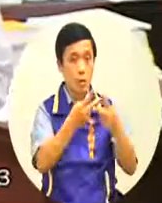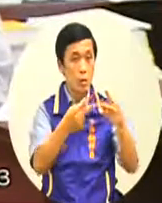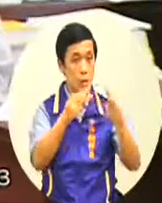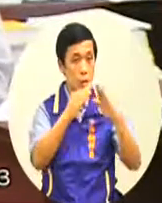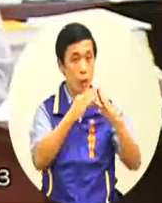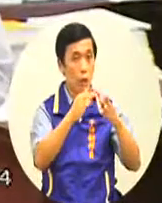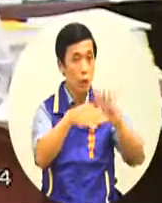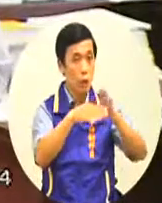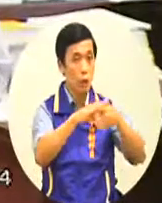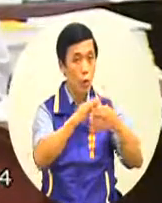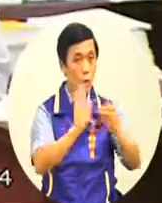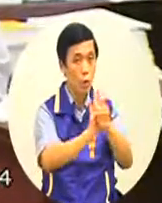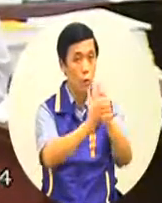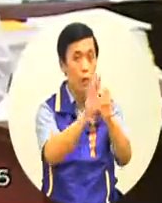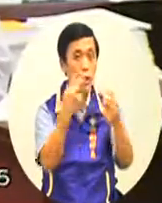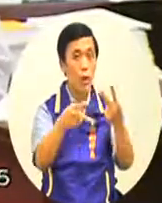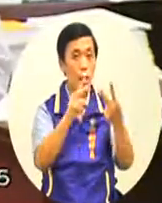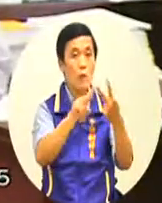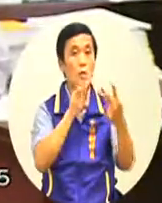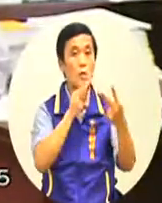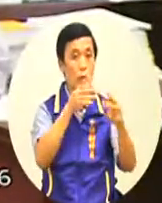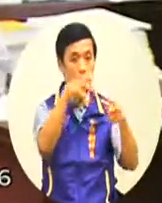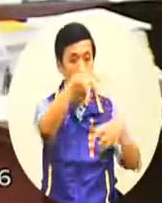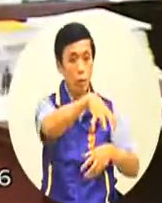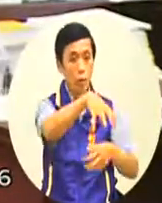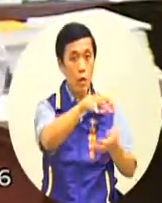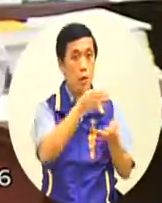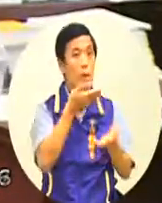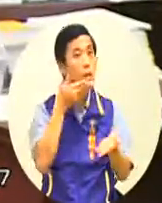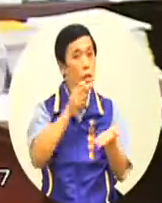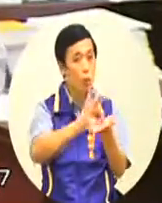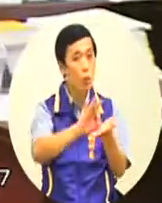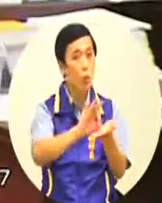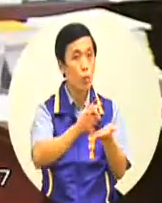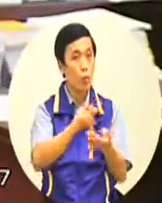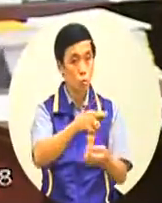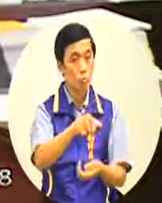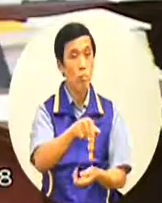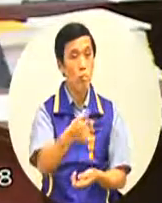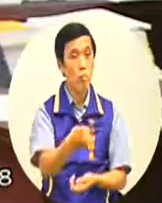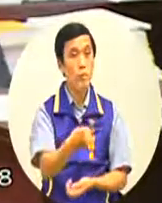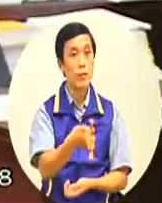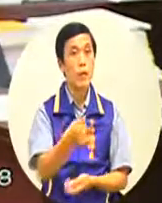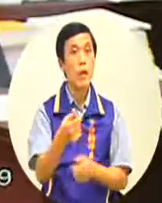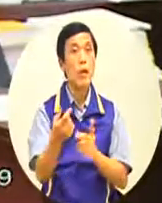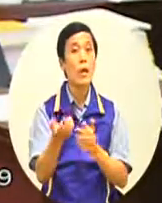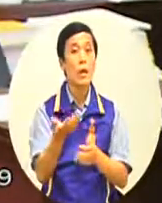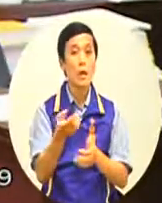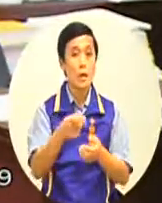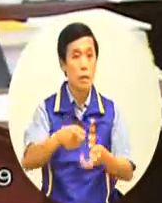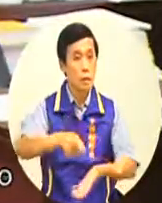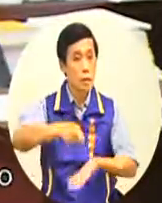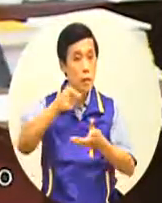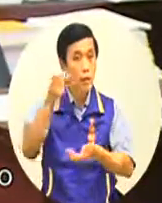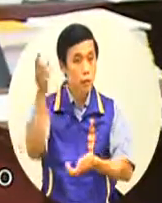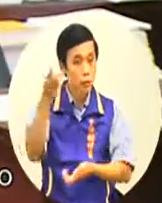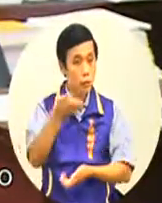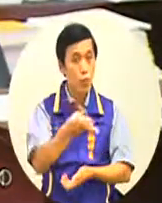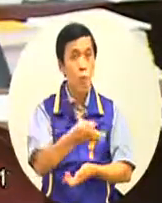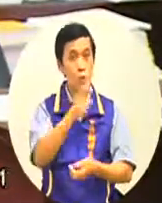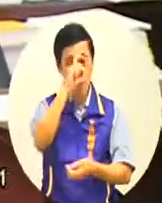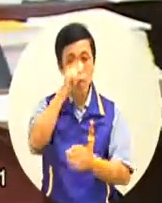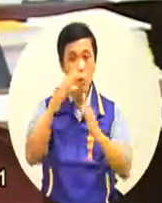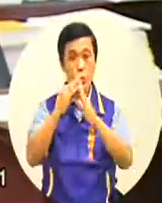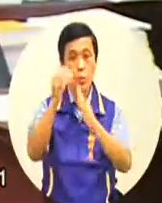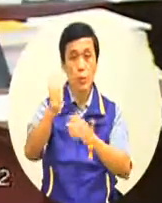推广，或者是对我们场地的维护，都是一件很有帮助的事情啦。好，那刚刚林林总总讲的那一些，其实拜托局